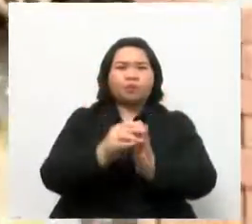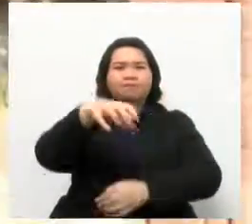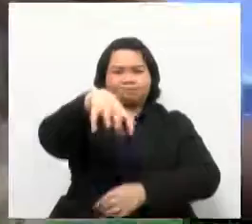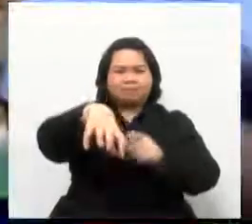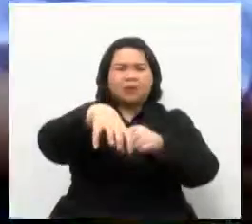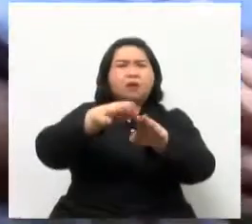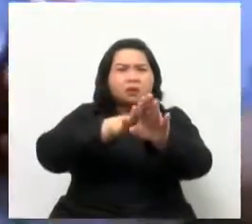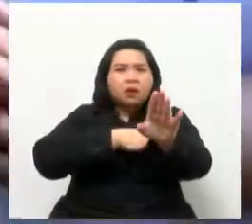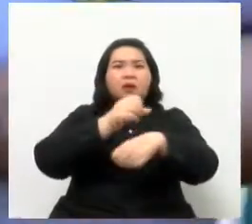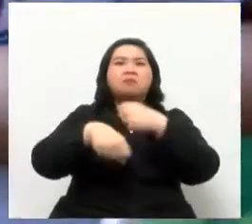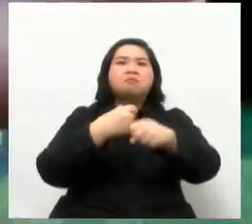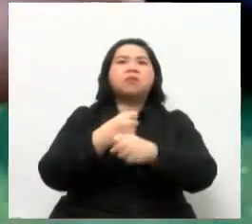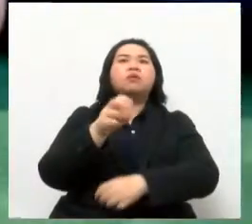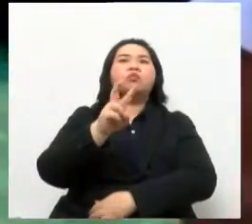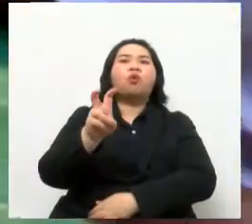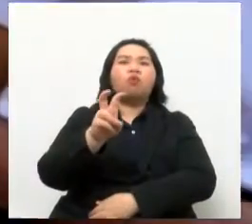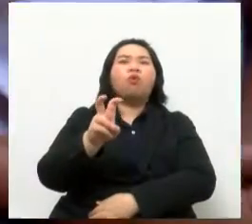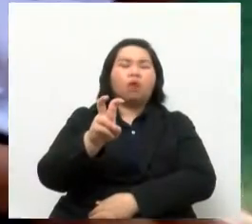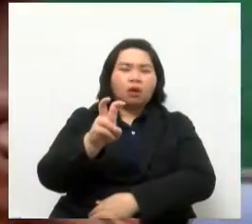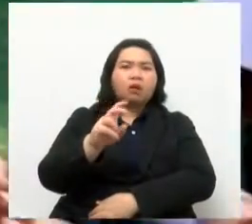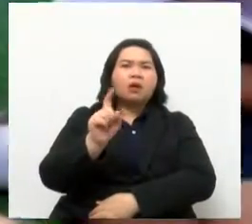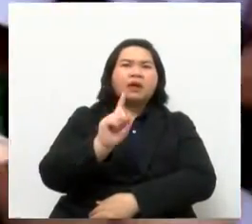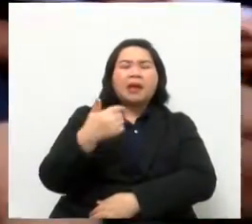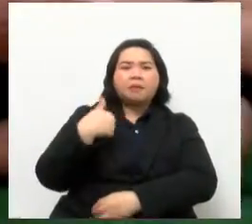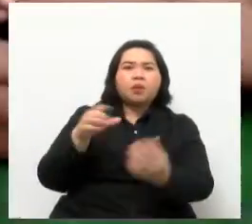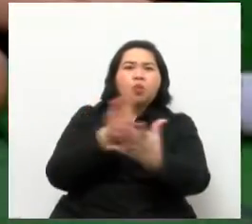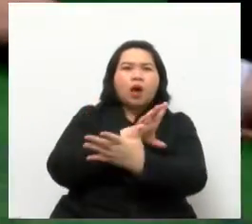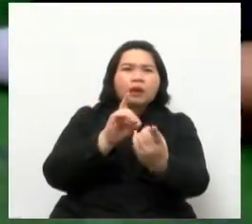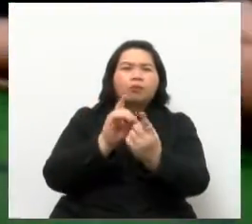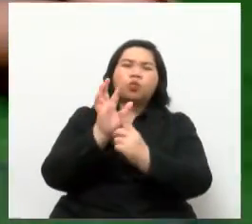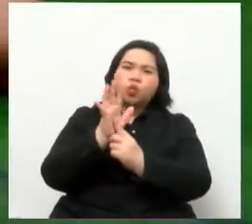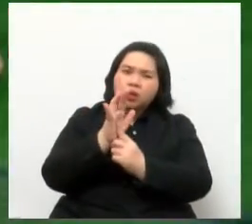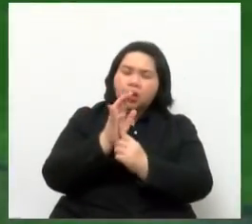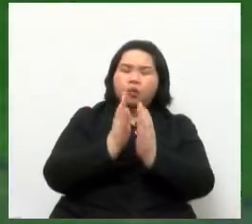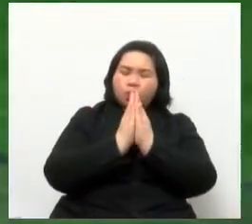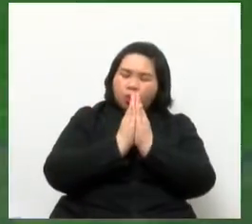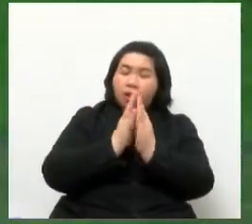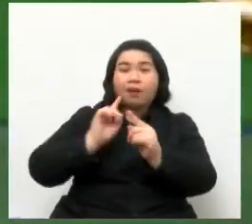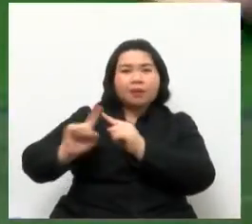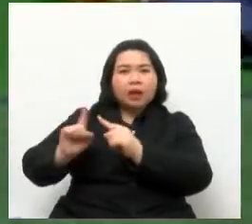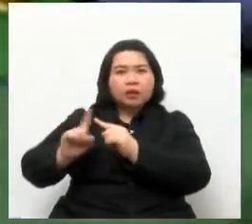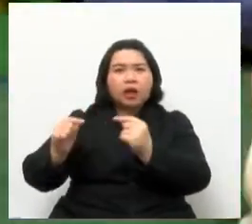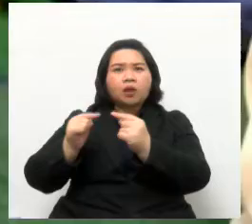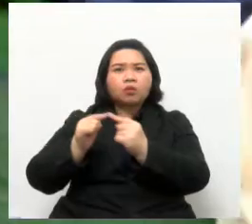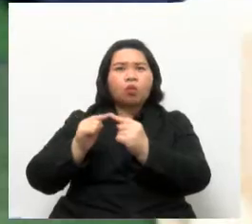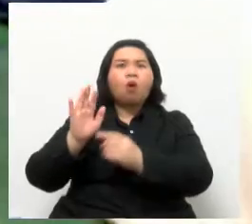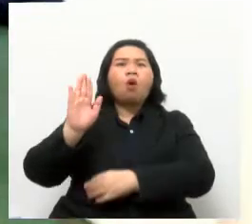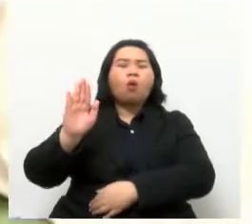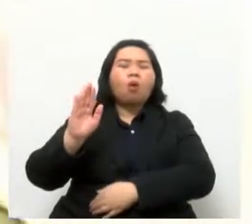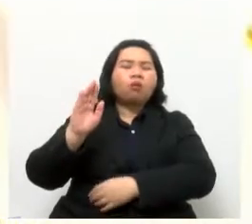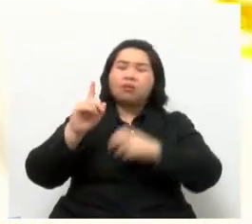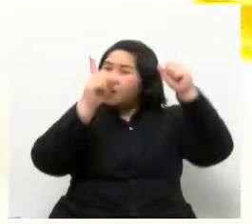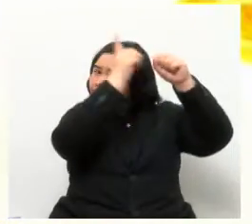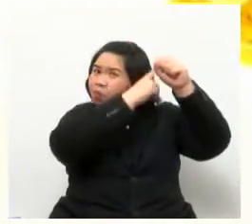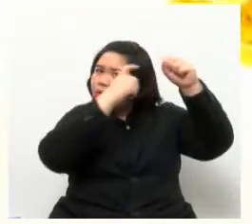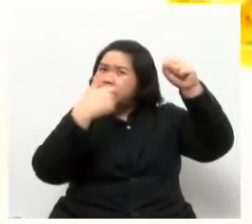ายุมากกว่า200ปีตำนานเล่าขานประเพณีจุดประทีปตีนกาเพื่อบูชาพระมารดาพระพุทธเจ้า5พระ